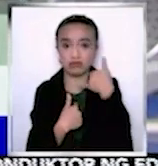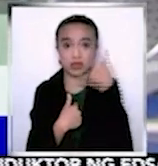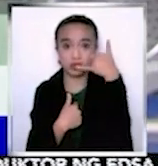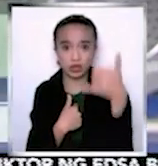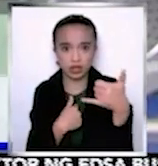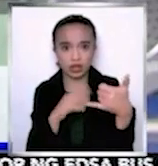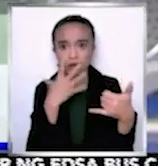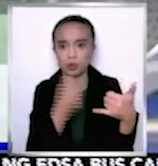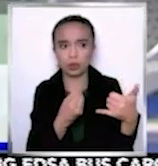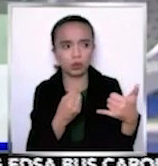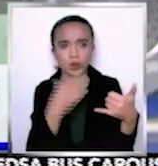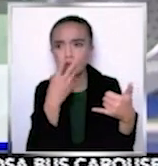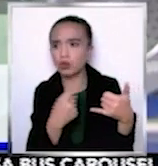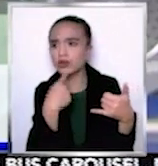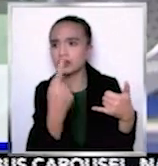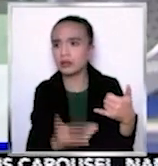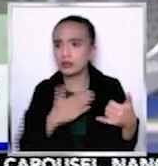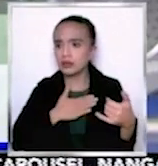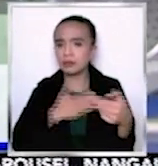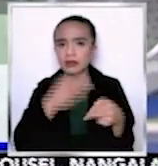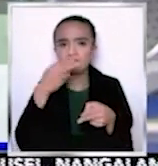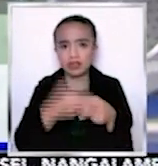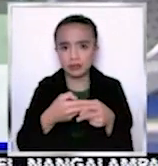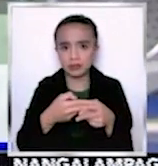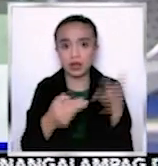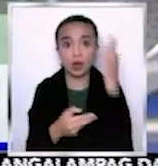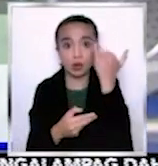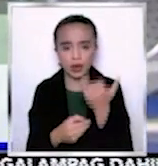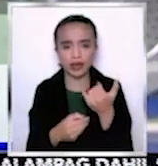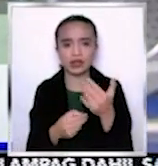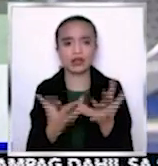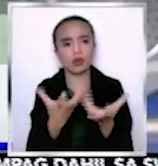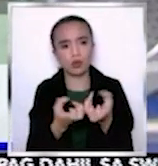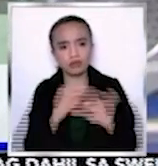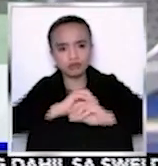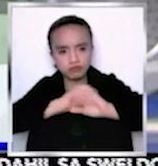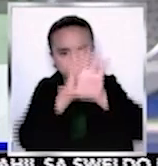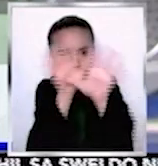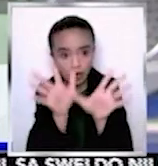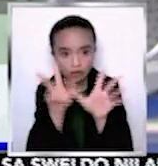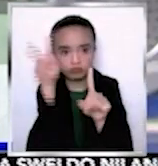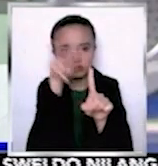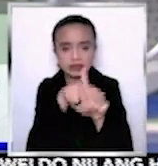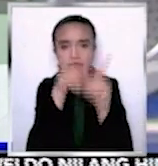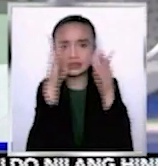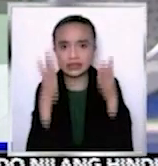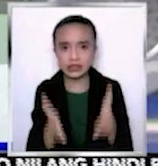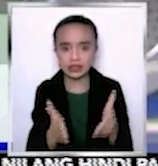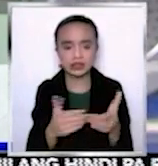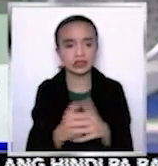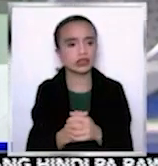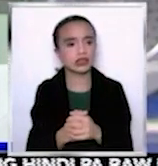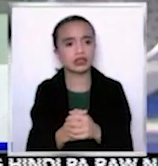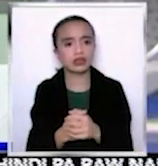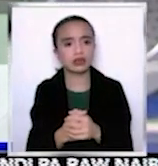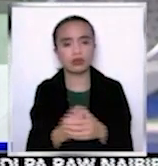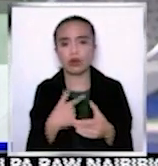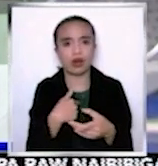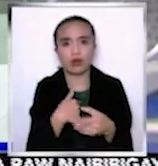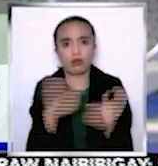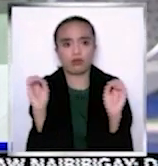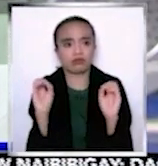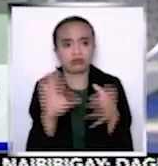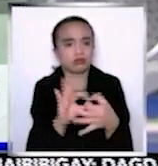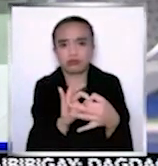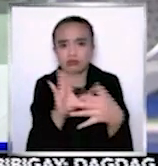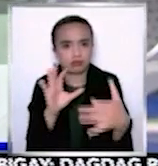pangalan ko. Para rin po maklaro dun sa aplikante na in any way, wala po akong connection dun sa